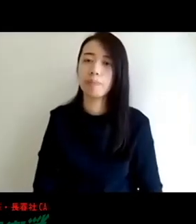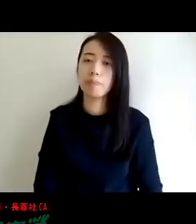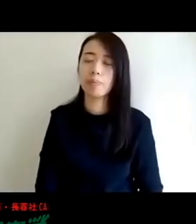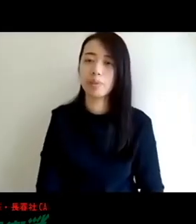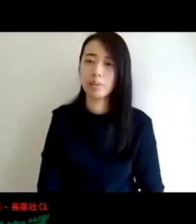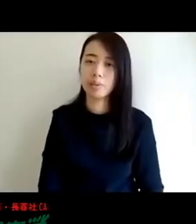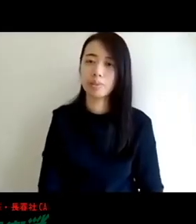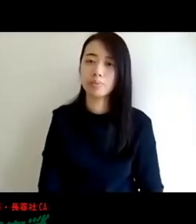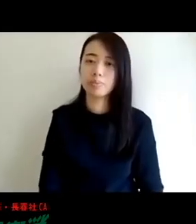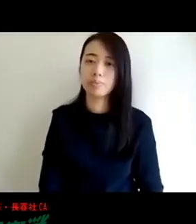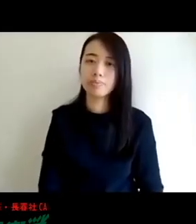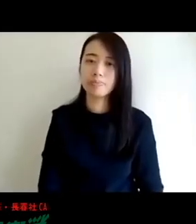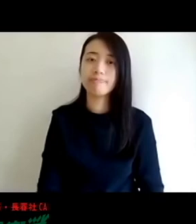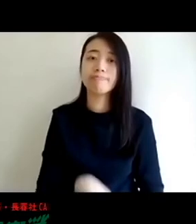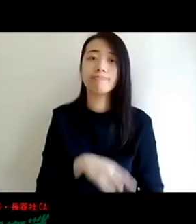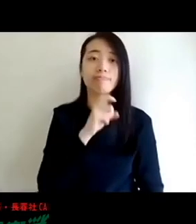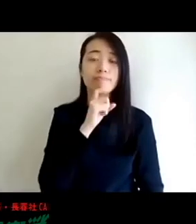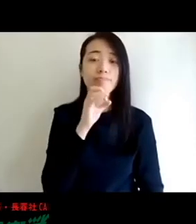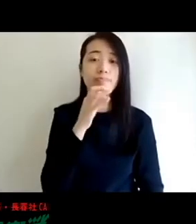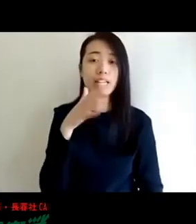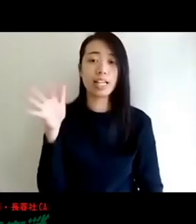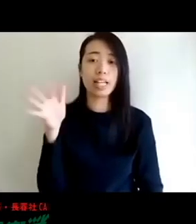好，還有沒有其他問題呢？